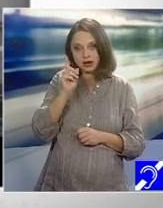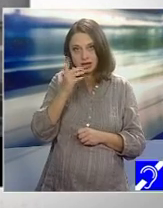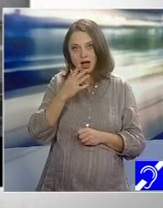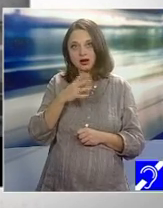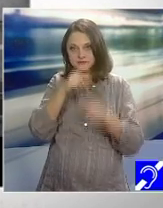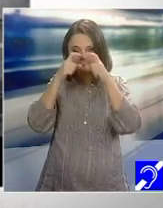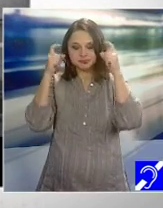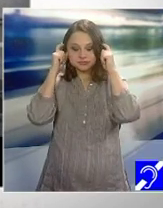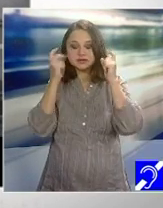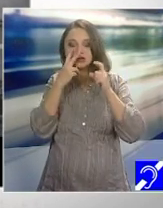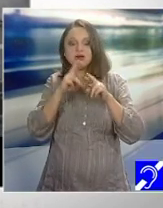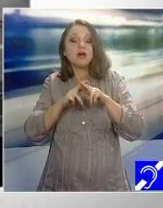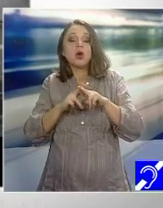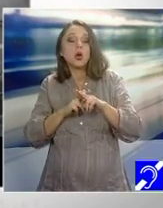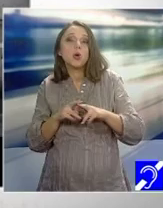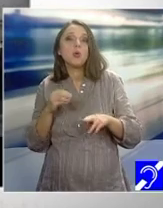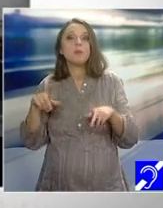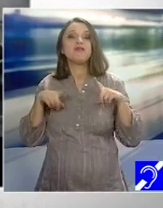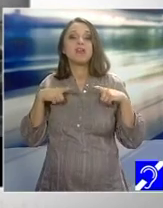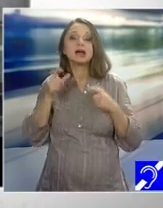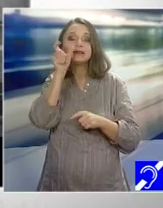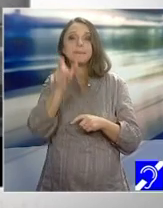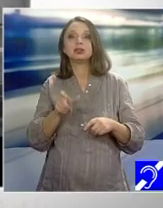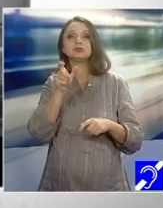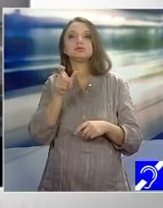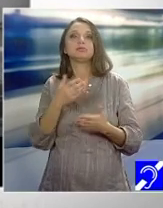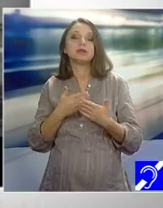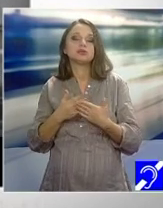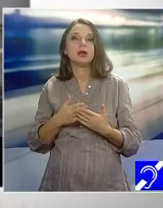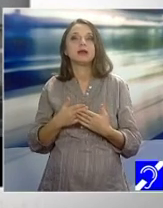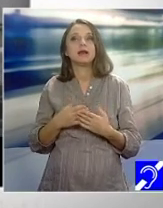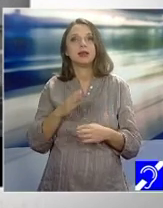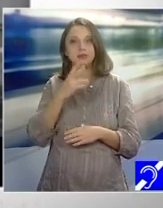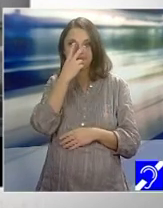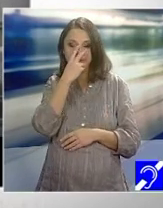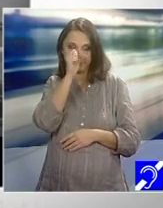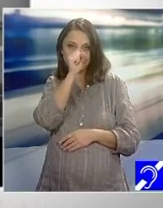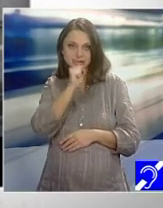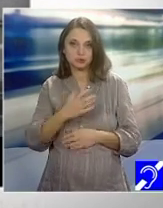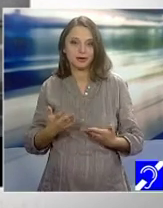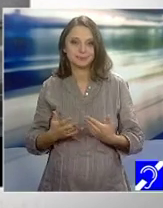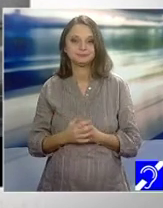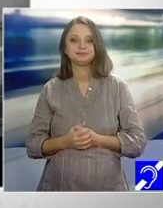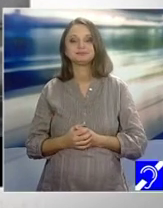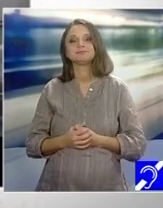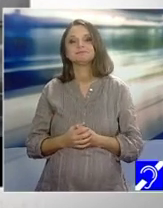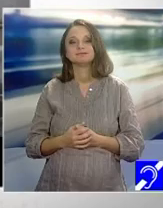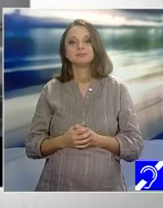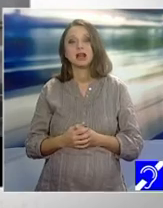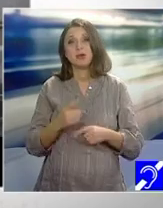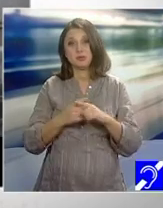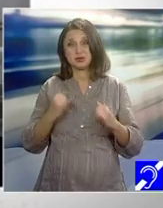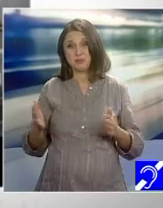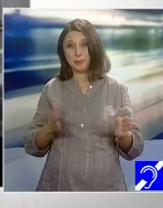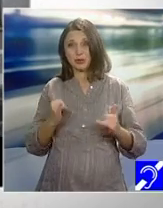a vedea dacă există accesibilități, dacă se pot descurca. Nemai vorbind despre această perioadă din Cluj-Napoca,